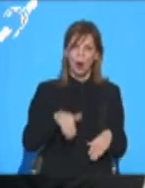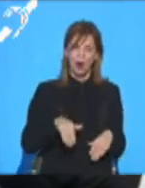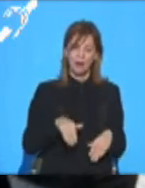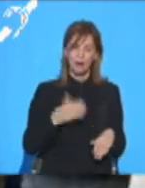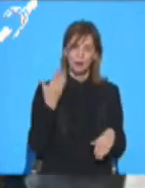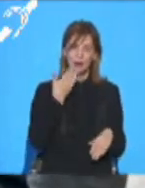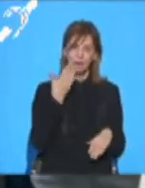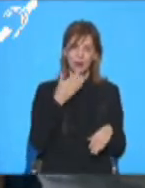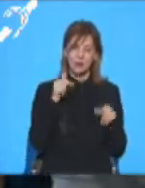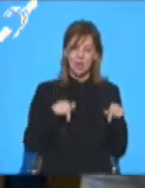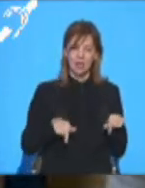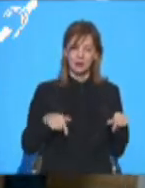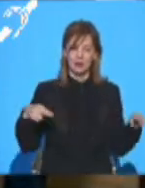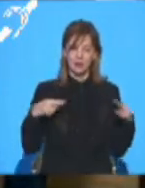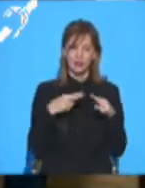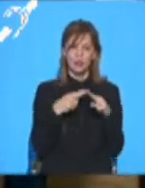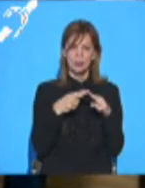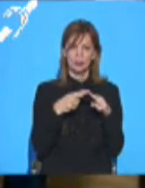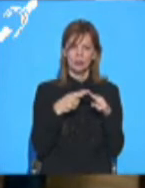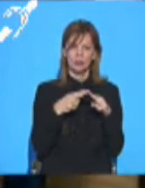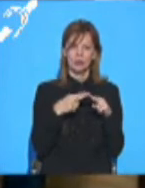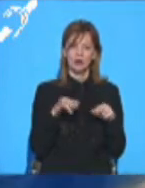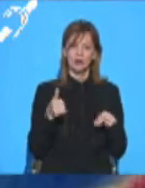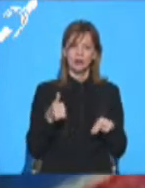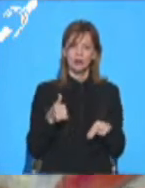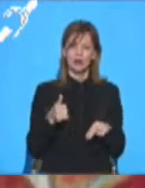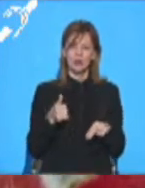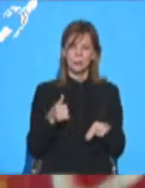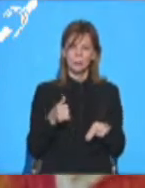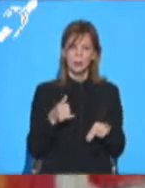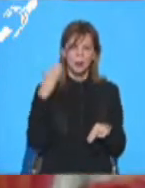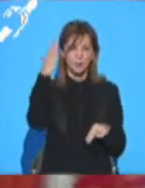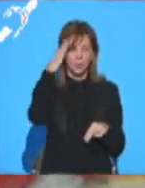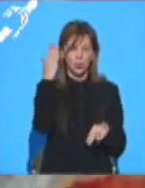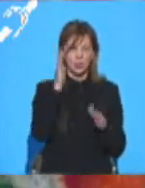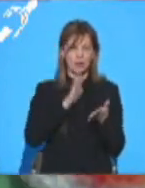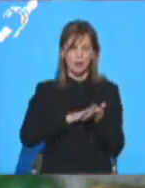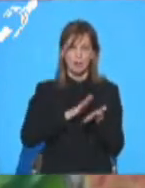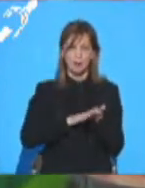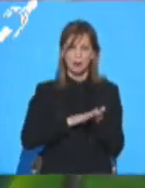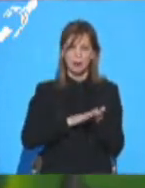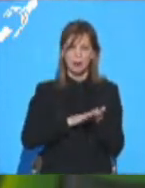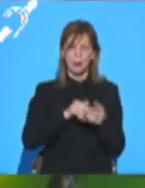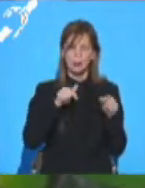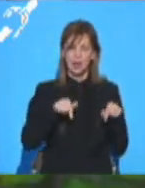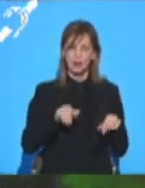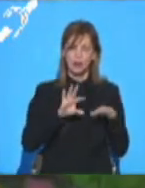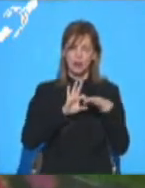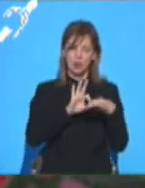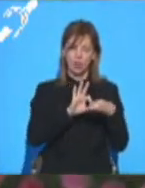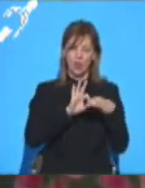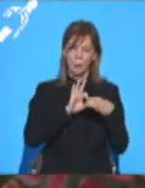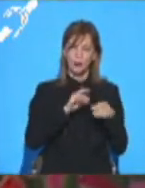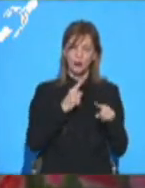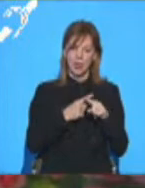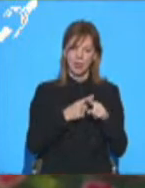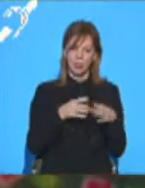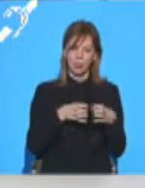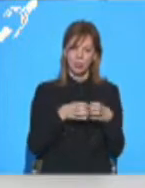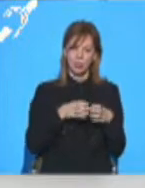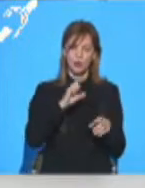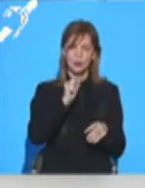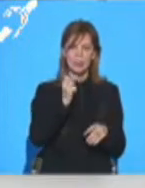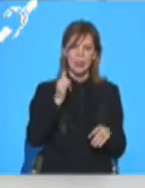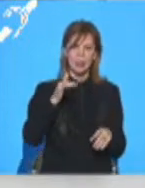de învățat din aceste întâlniri și doresc să păstrez această colaborare cu grupul